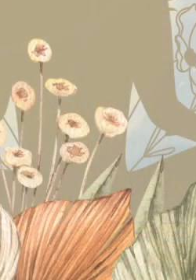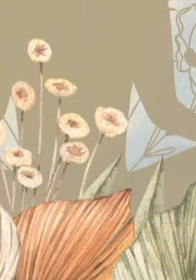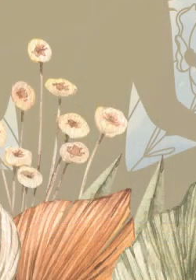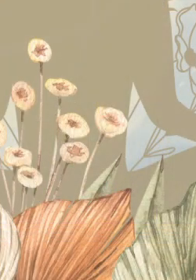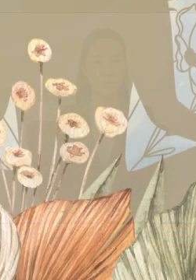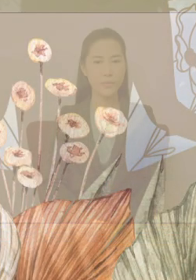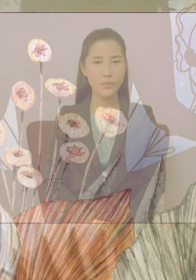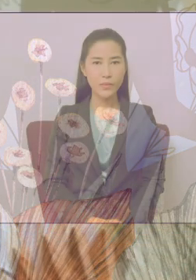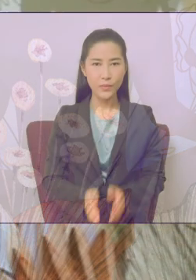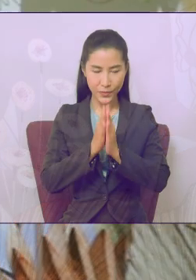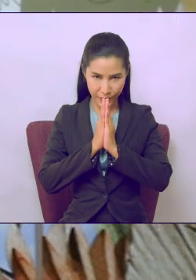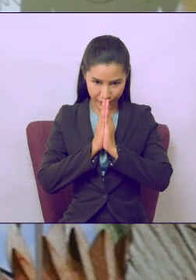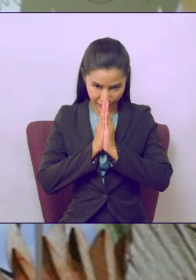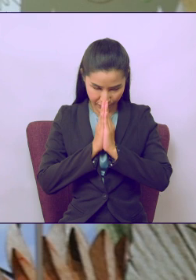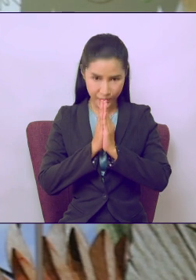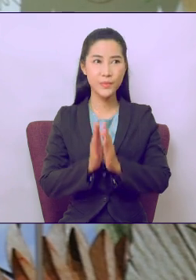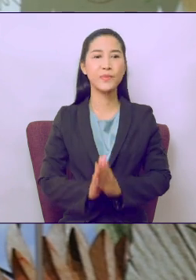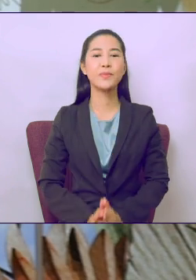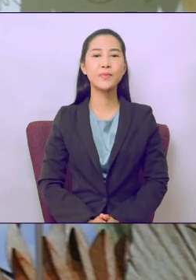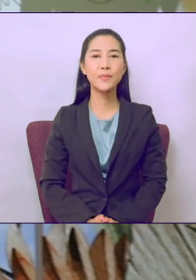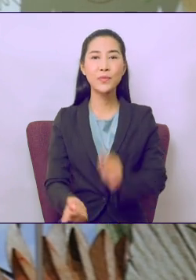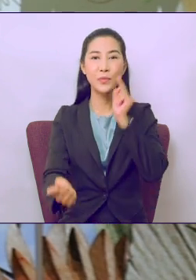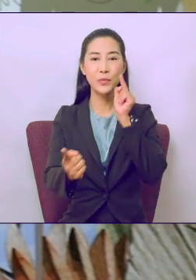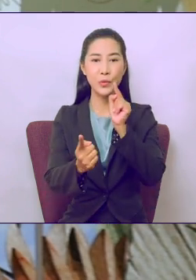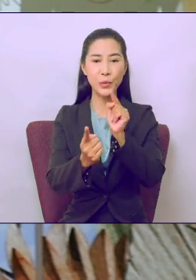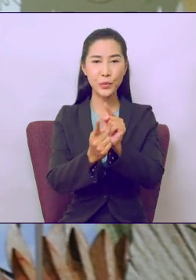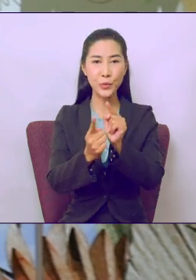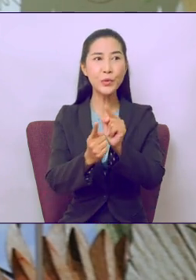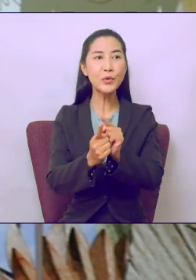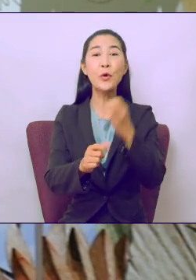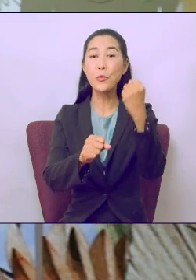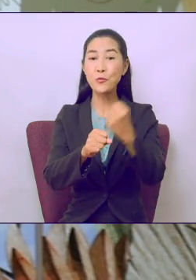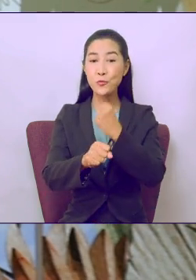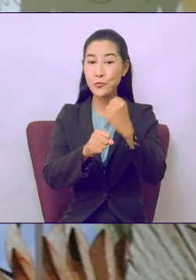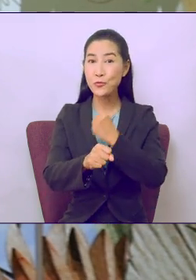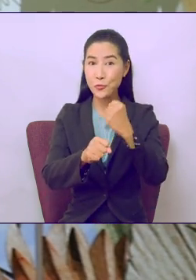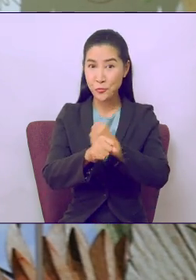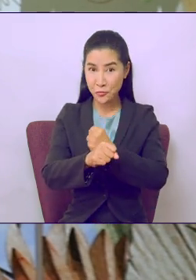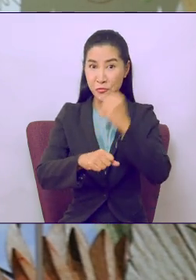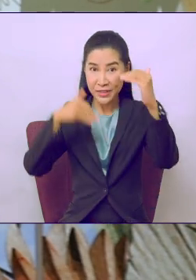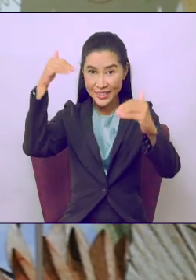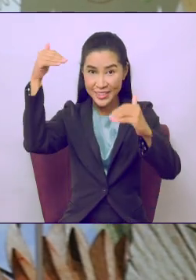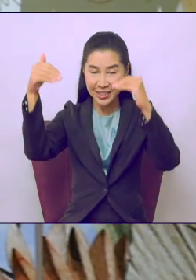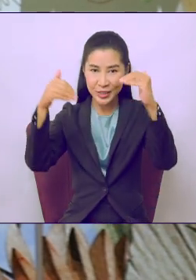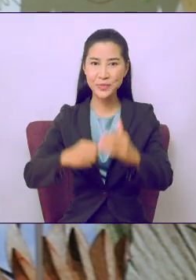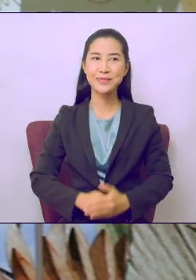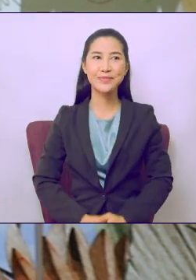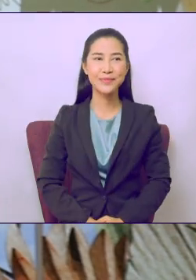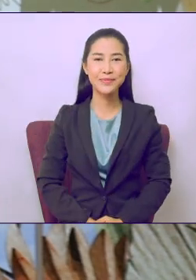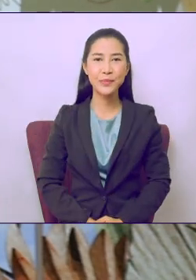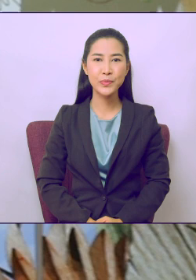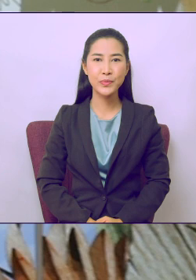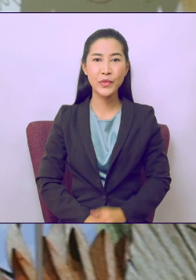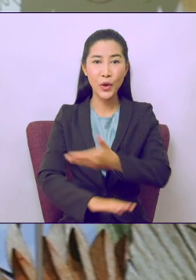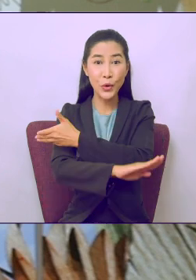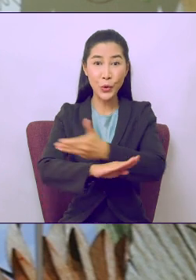ครับครับสวัสดีครับกลับมาพบกับช่วงworkshopนะครับแต่ว่าก่อนที่เรานะครับจะอ่า